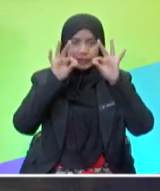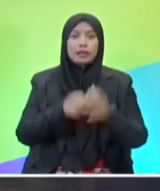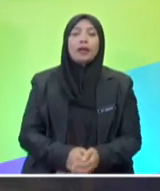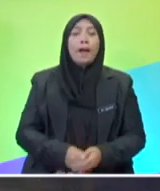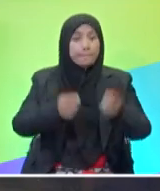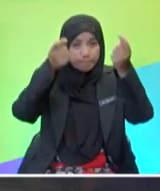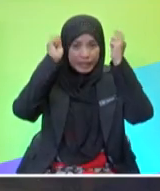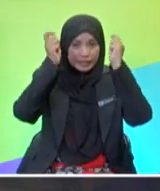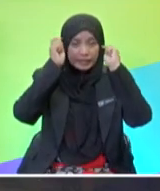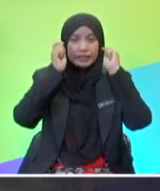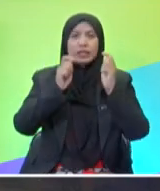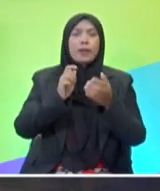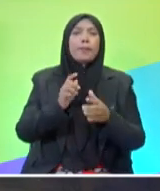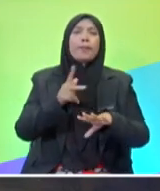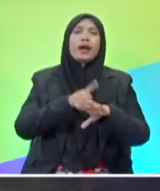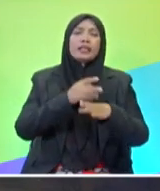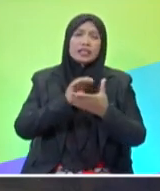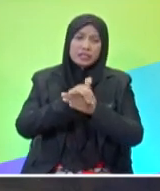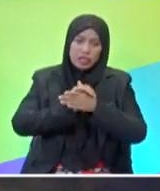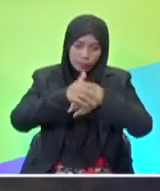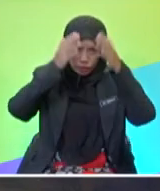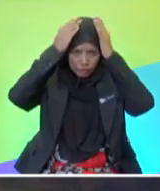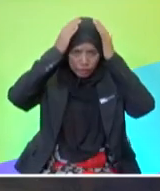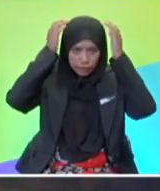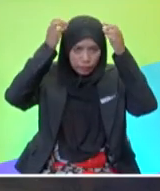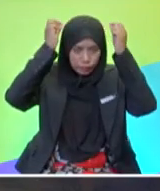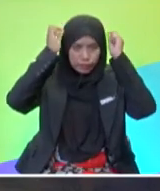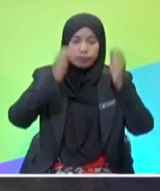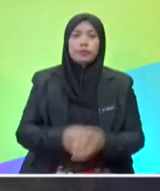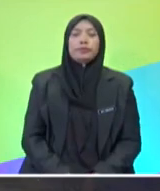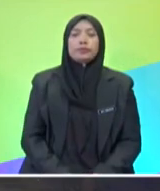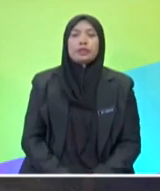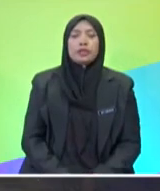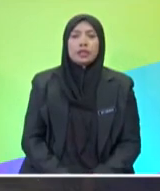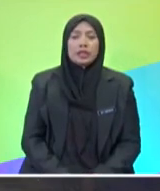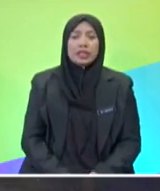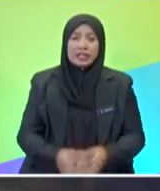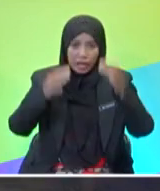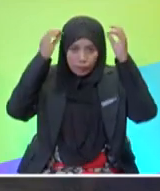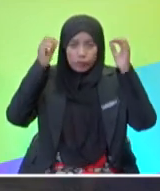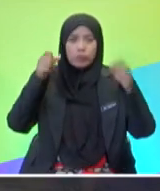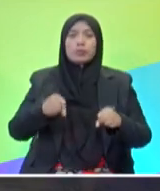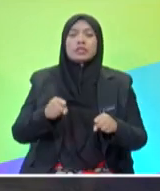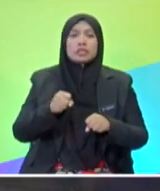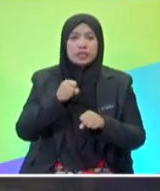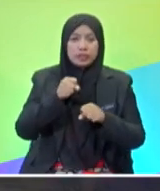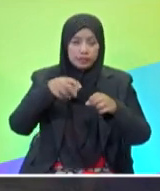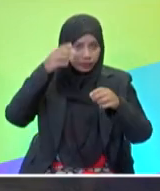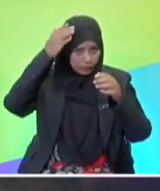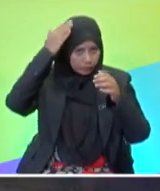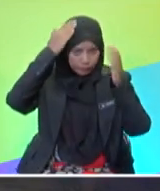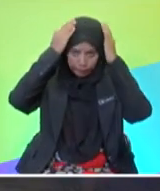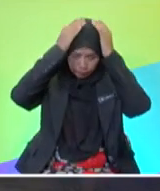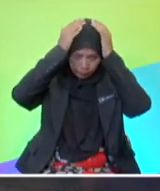penting mandi, pakai sabun, shampoo rambut. Rambut ni kena shampoo. Seminggu dua kali pun tak apa